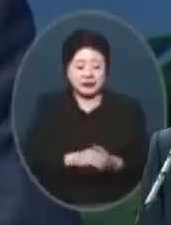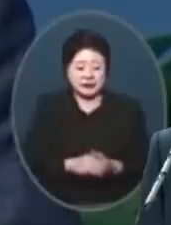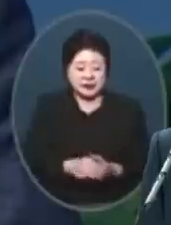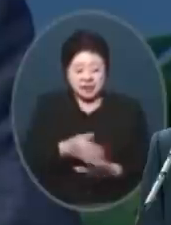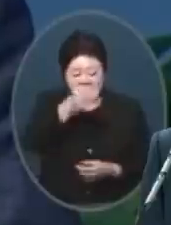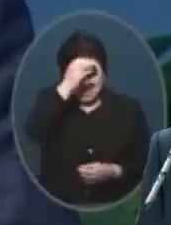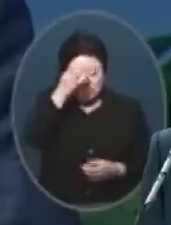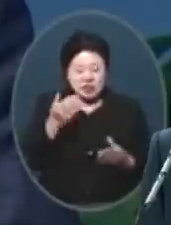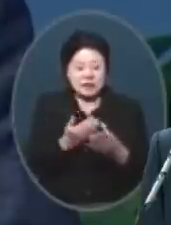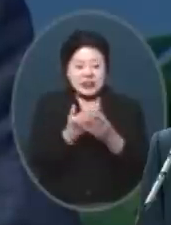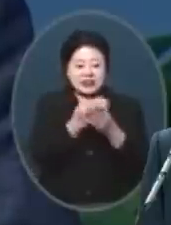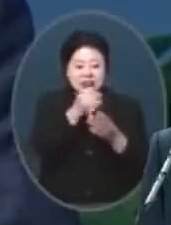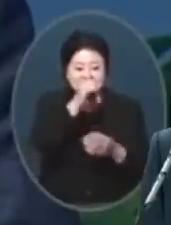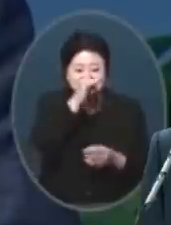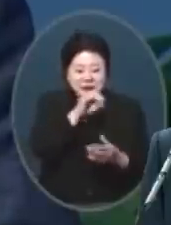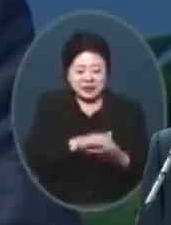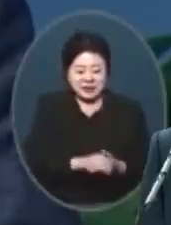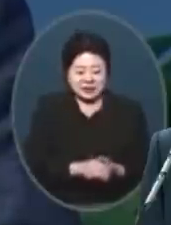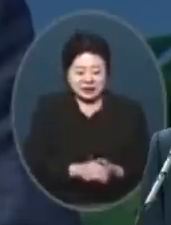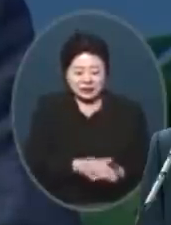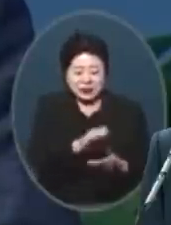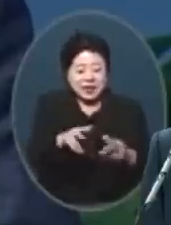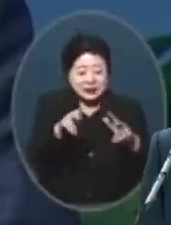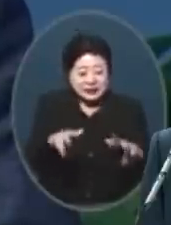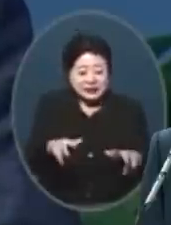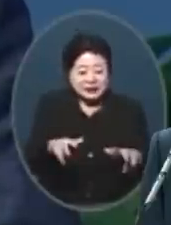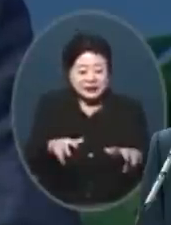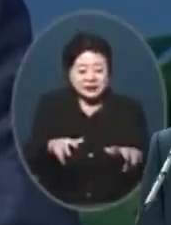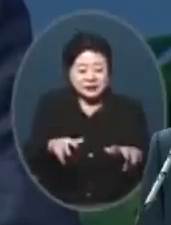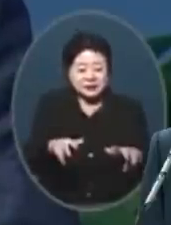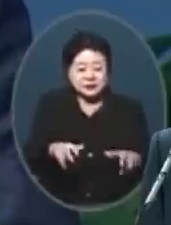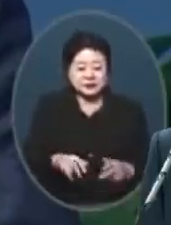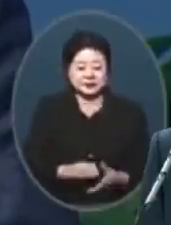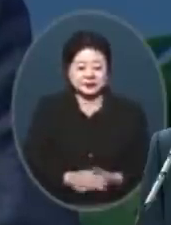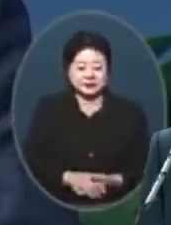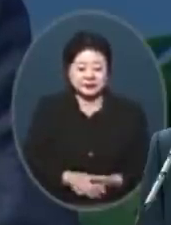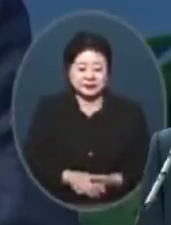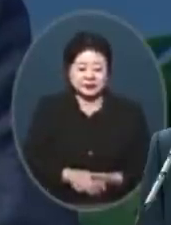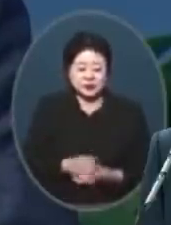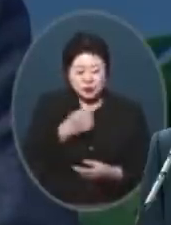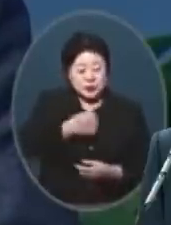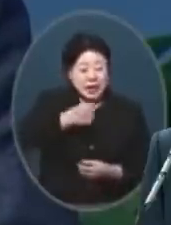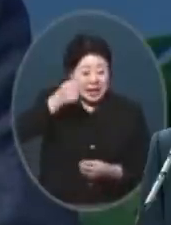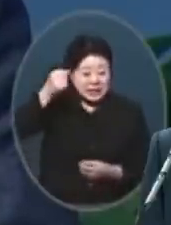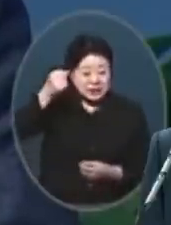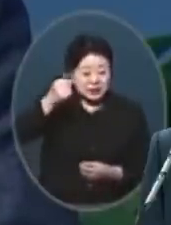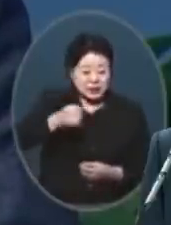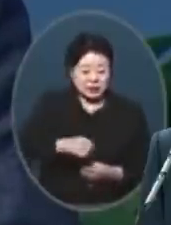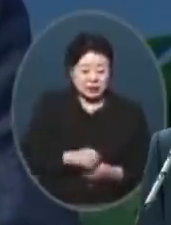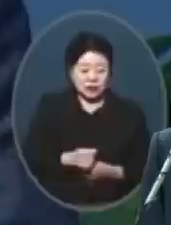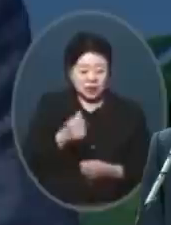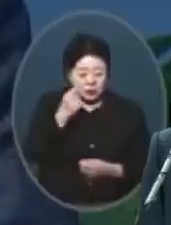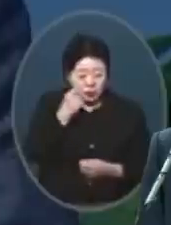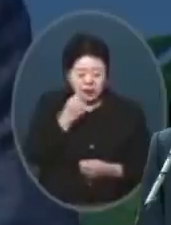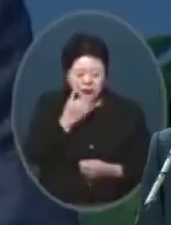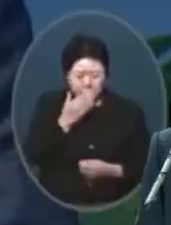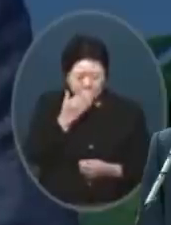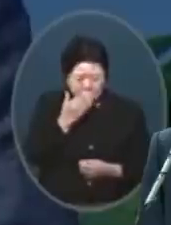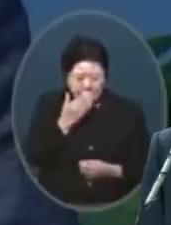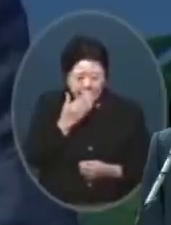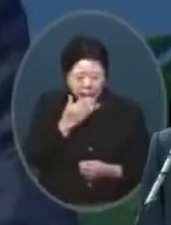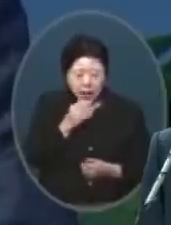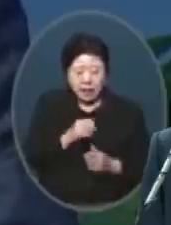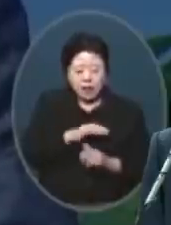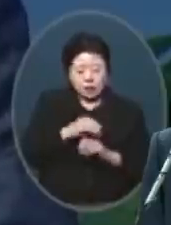기술이 발전하고 있는 것입니다. 우리가 지금 당연하게 누리고 있는 것들은 꿈을 가지고 불가능에 도전한 사람들이 있었기